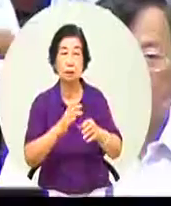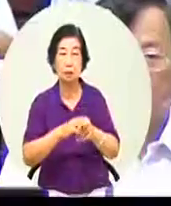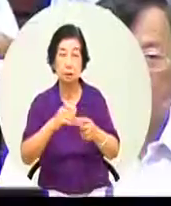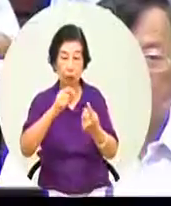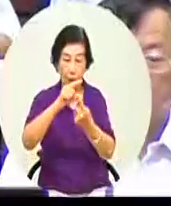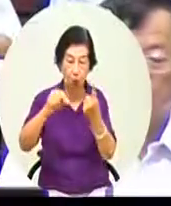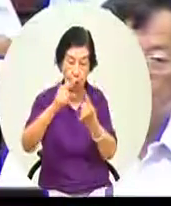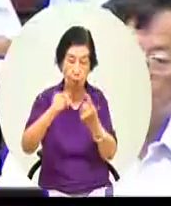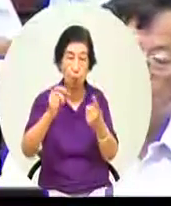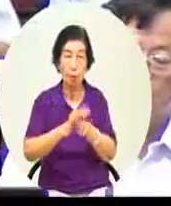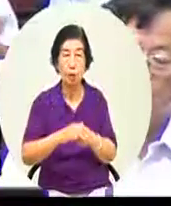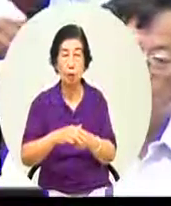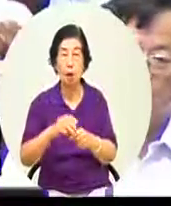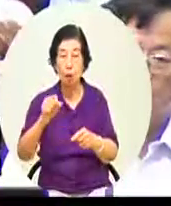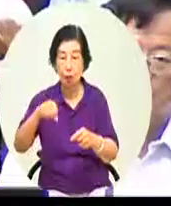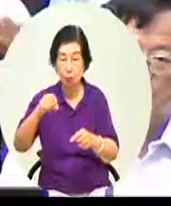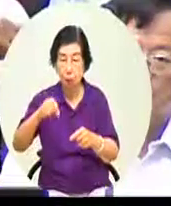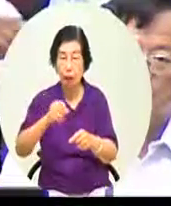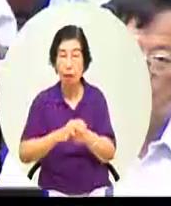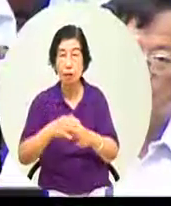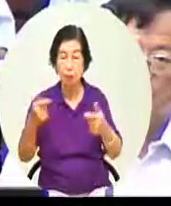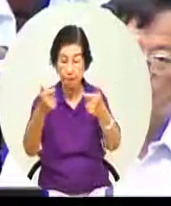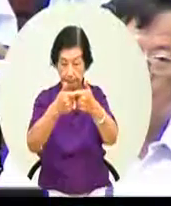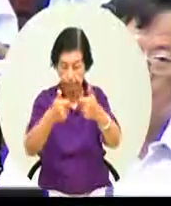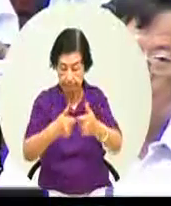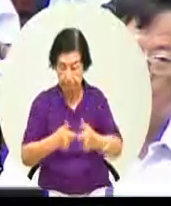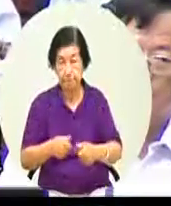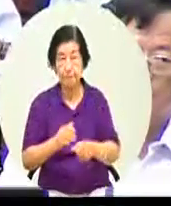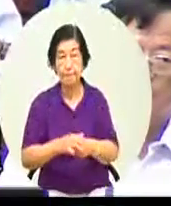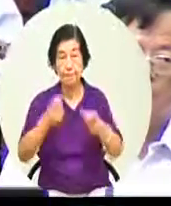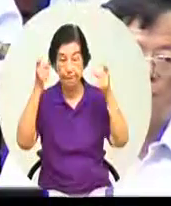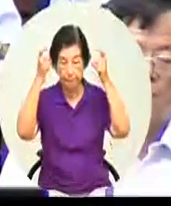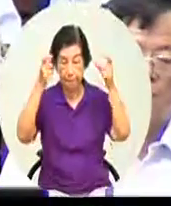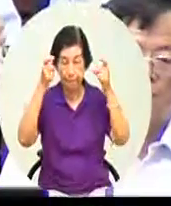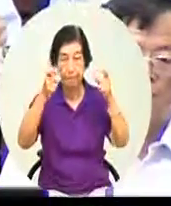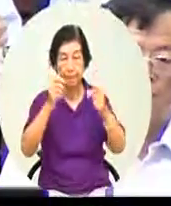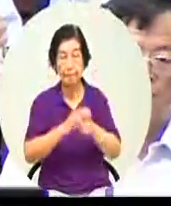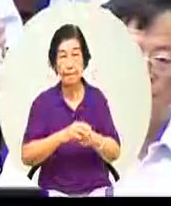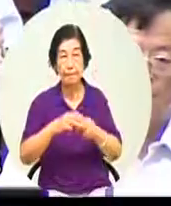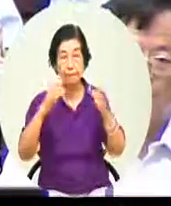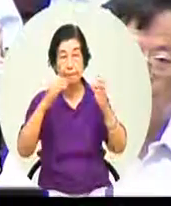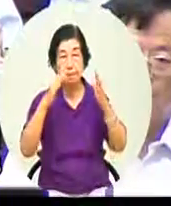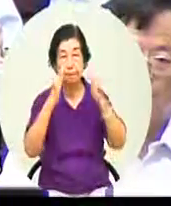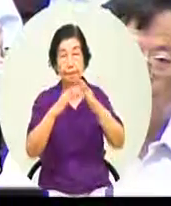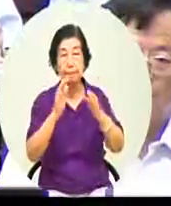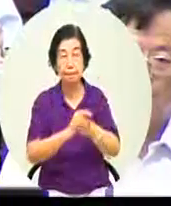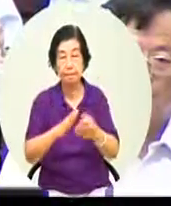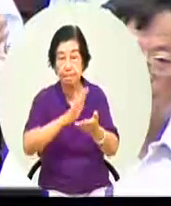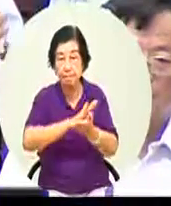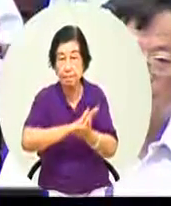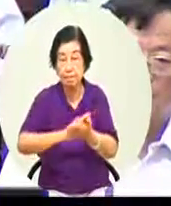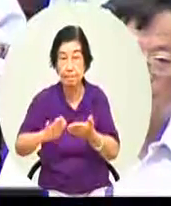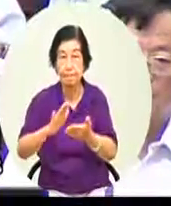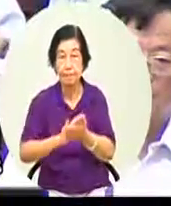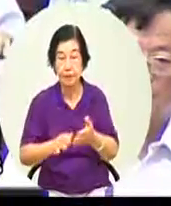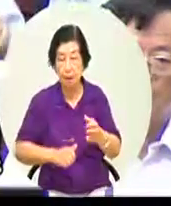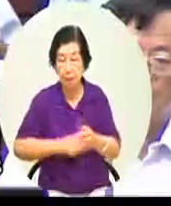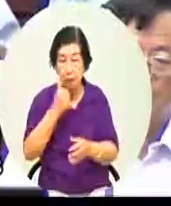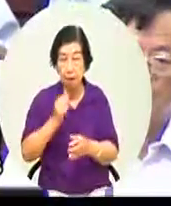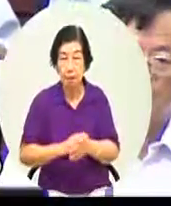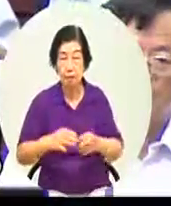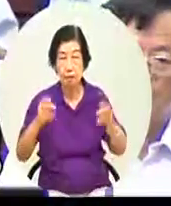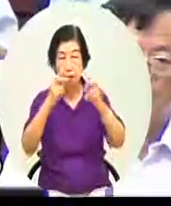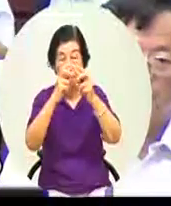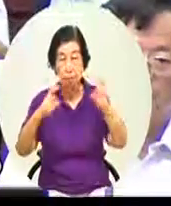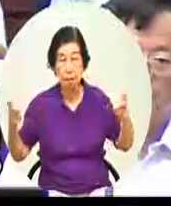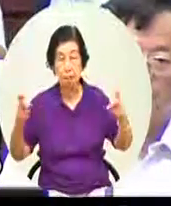部分我们除了跟回教协会以及呢我们高雄的这个清真寺来做一些合作，我们 希望后续对于这个业者的这